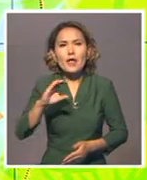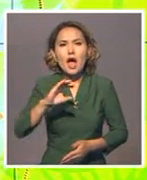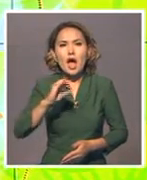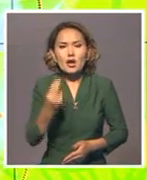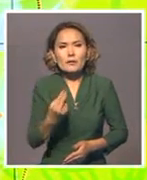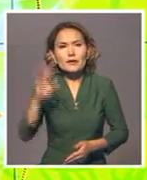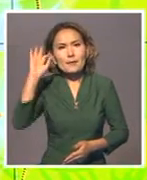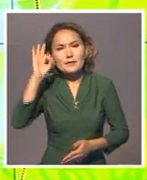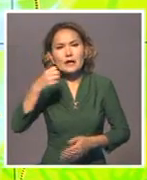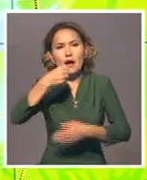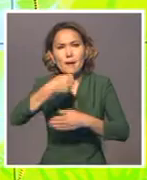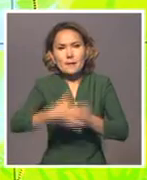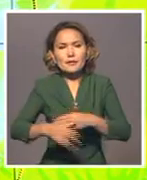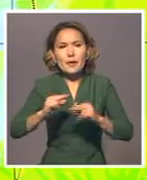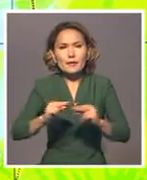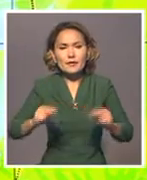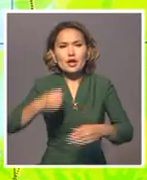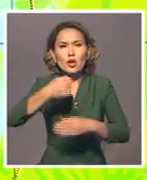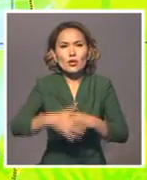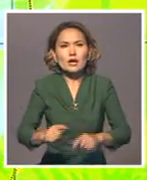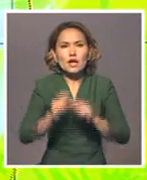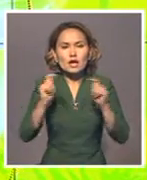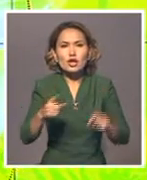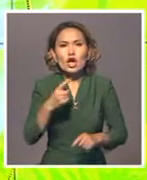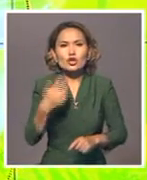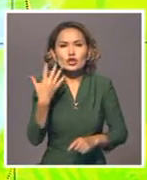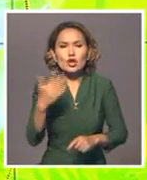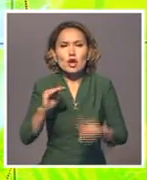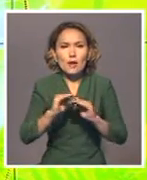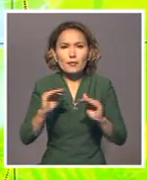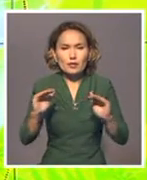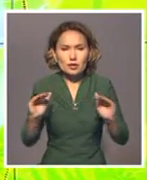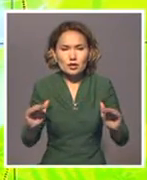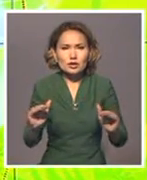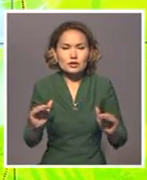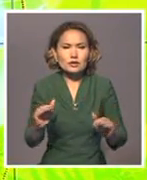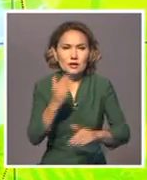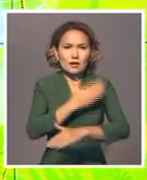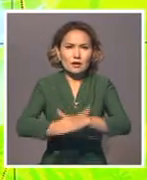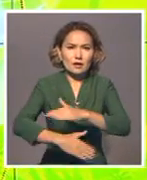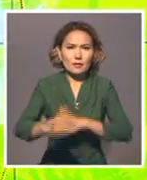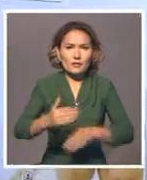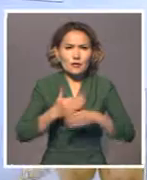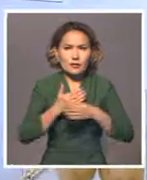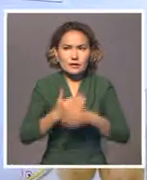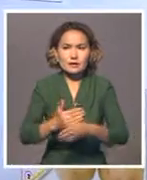педагогикалық орталық ашқан Нұрила Жарболова қазір 150 бүлдіршінің екінші анасына айналып отыр.